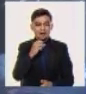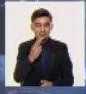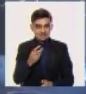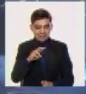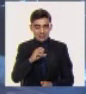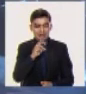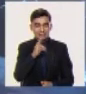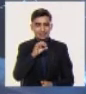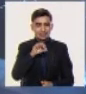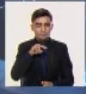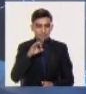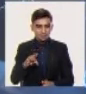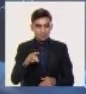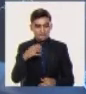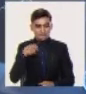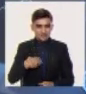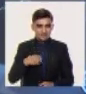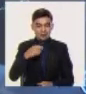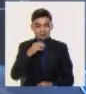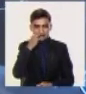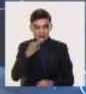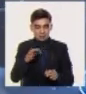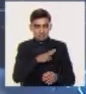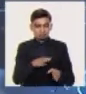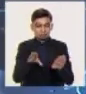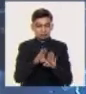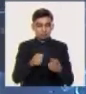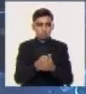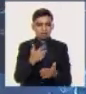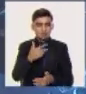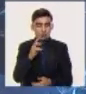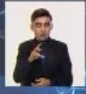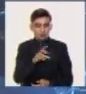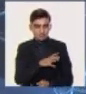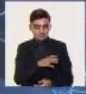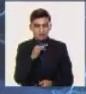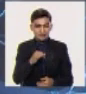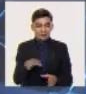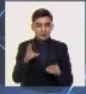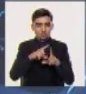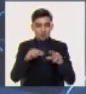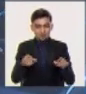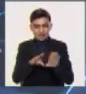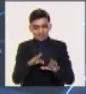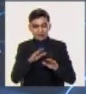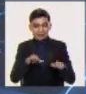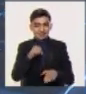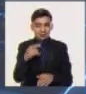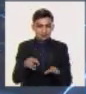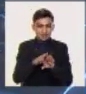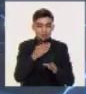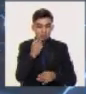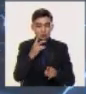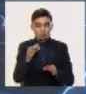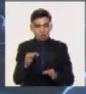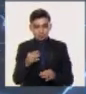Кипр. Франция и Германия ввели локдаун до 30 ноября. При этом страны не закрывают школы и детские сады. Власти заявили,